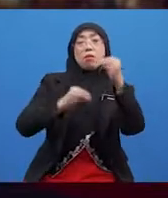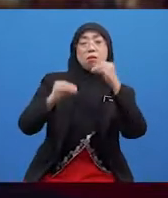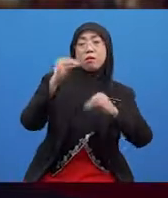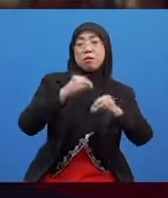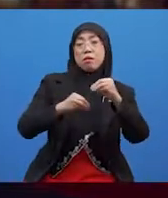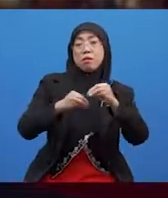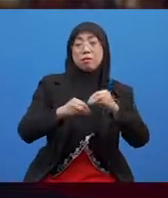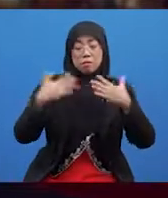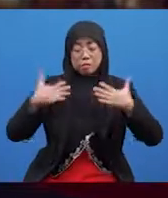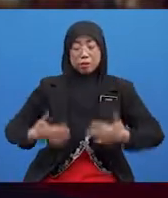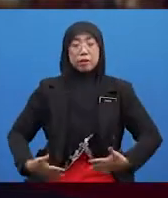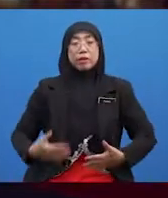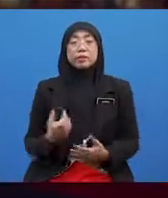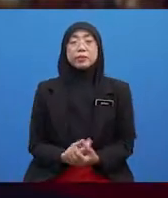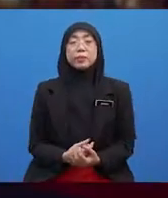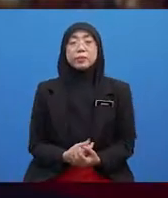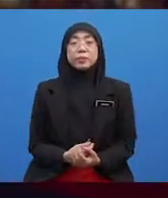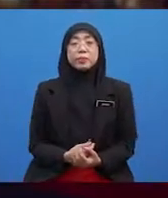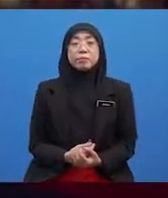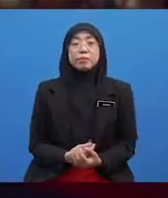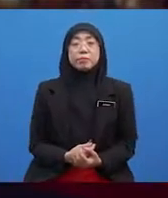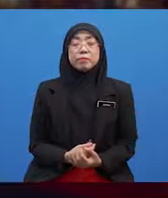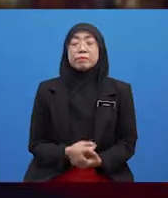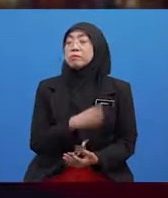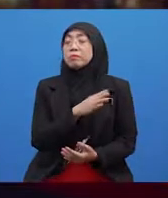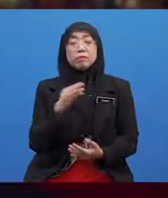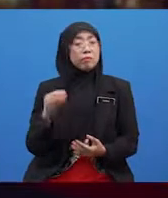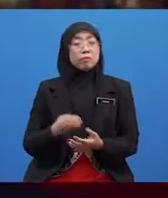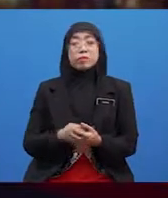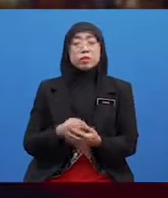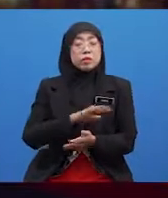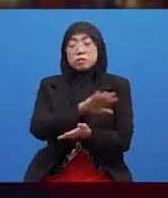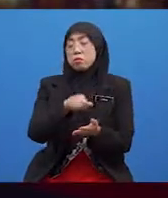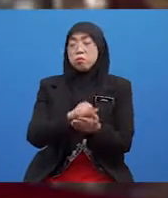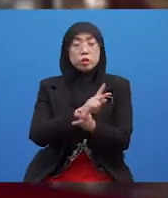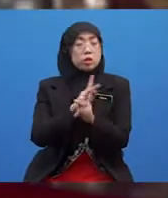badan dan tubuh serta ianya adalah dikawal secara sukarela.